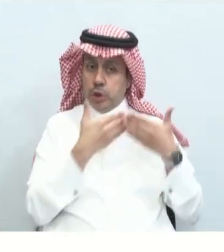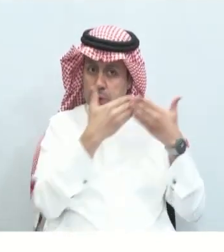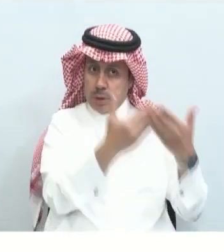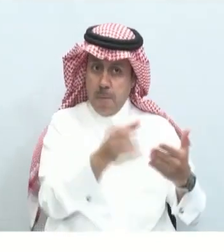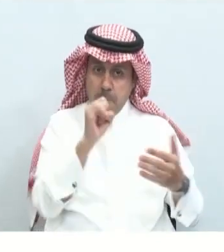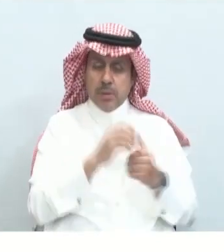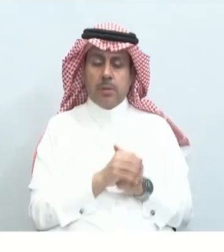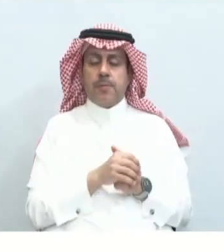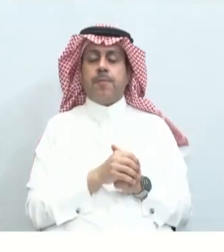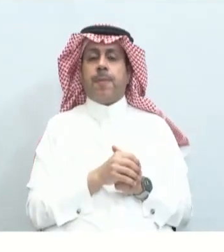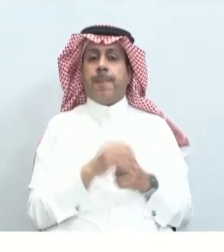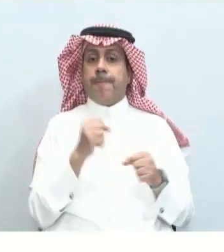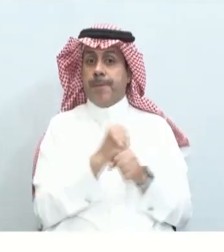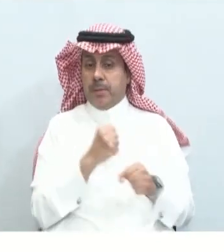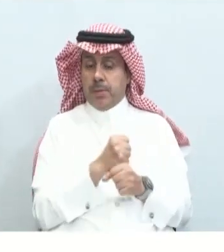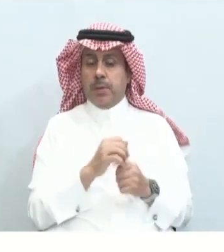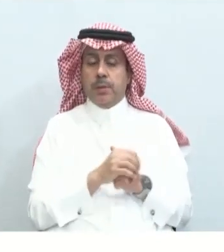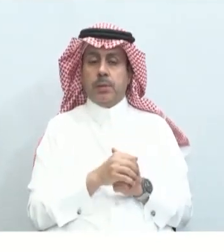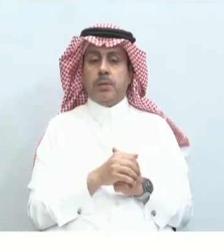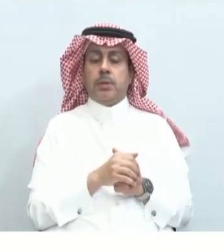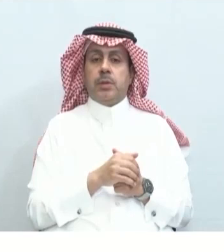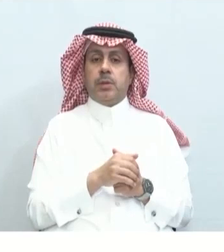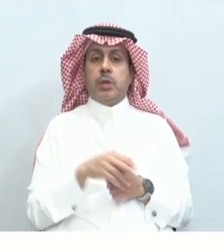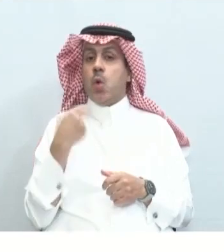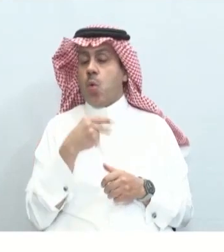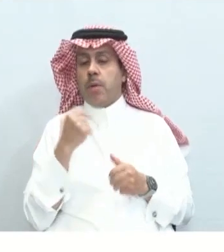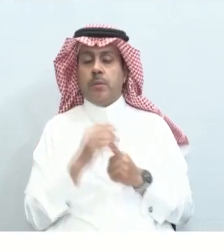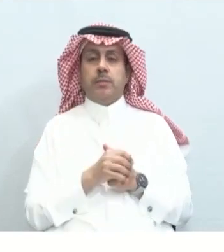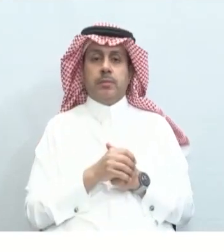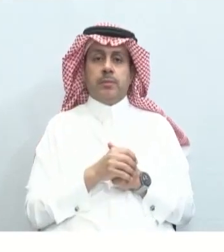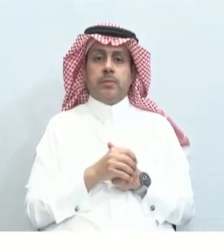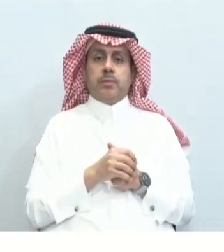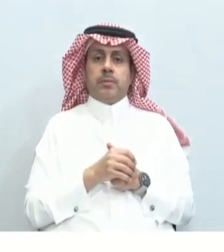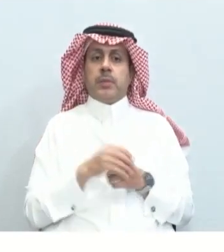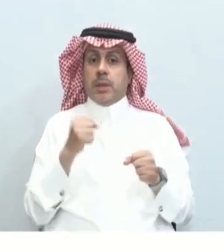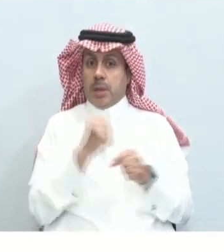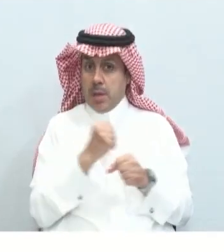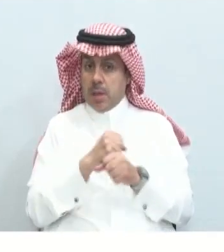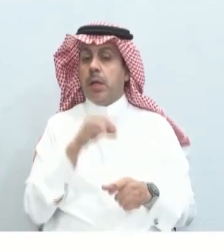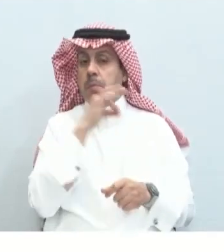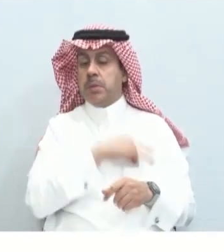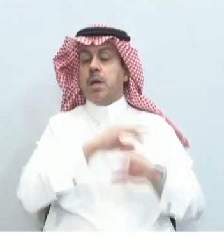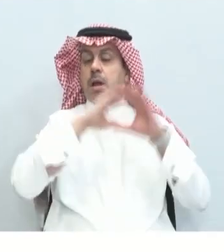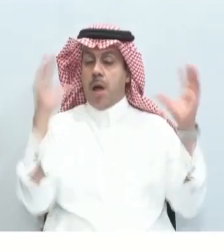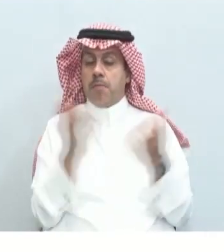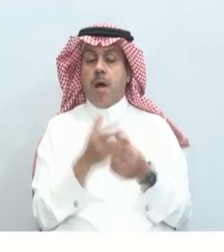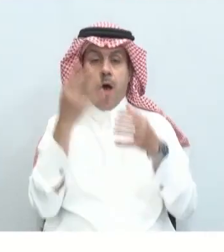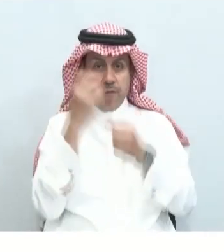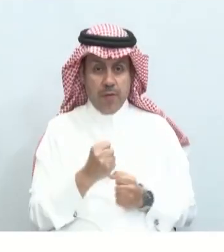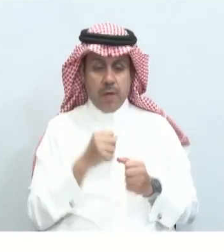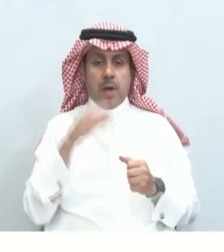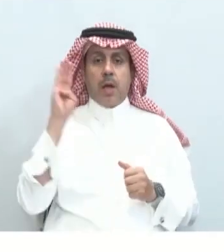والذي يقوم بتطبيق هذا الامر السلطه العامه في الدوله والهدف من ذلك تحقيق المصلحه العامه والحفاظ على كائن